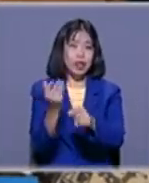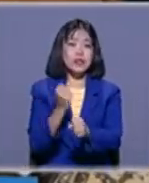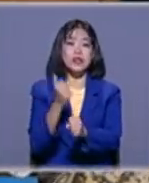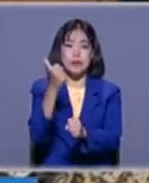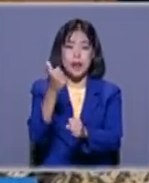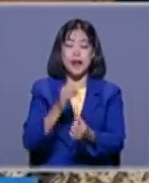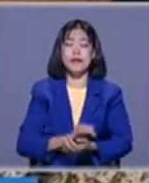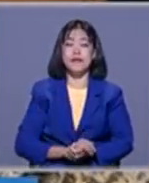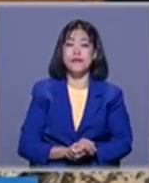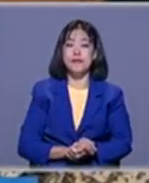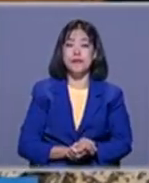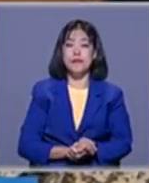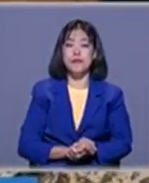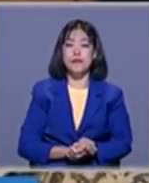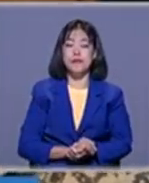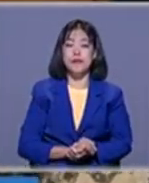ที่หมดจบ